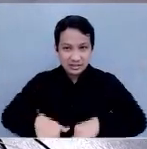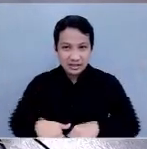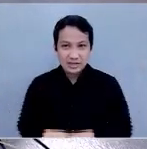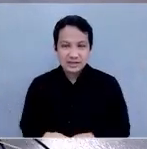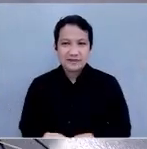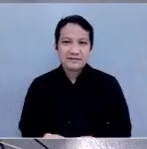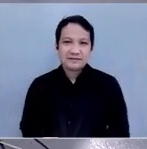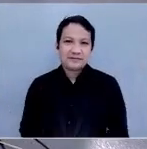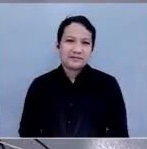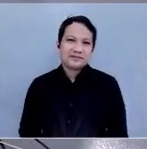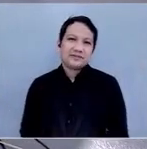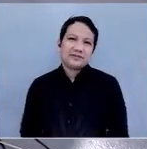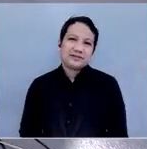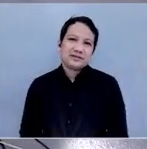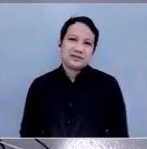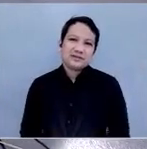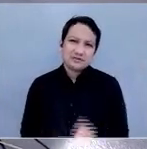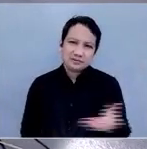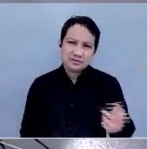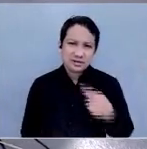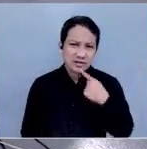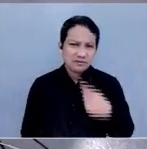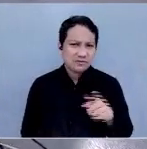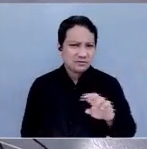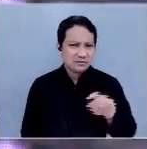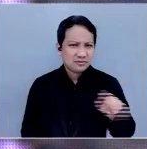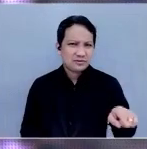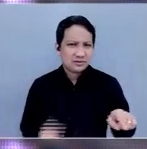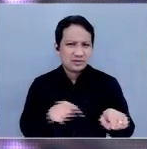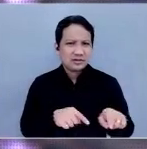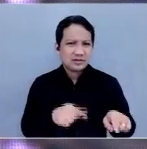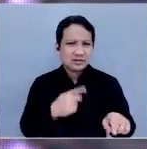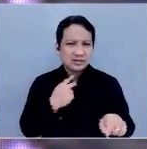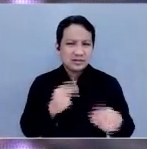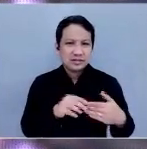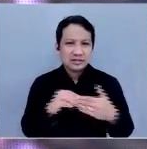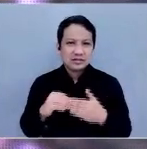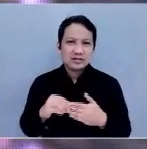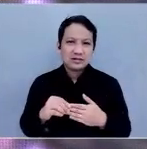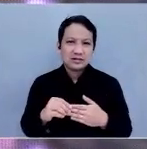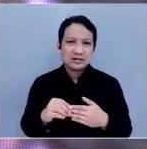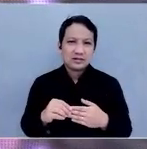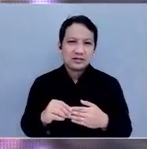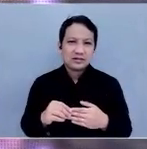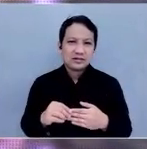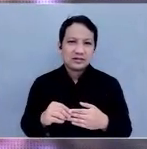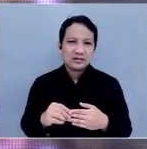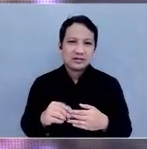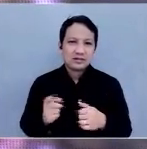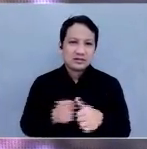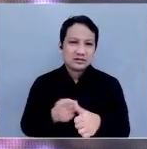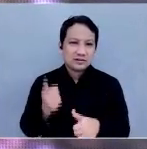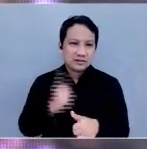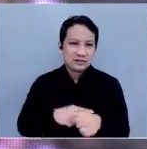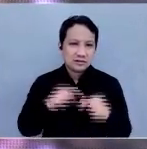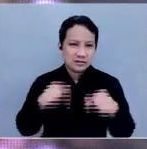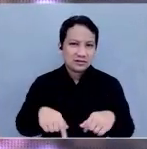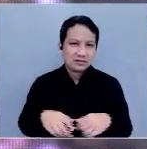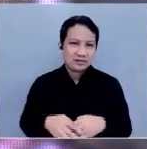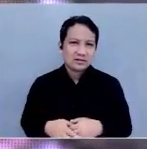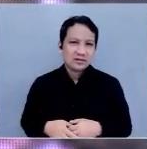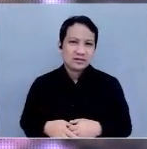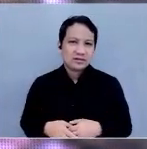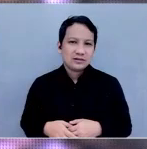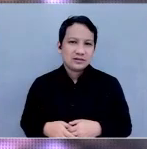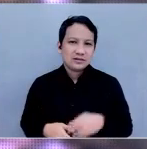moment. Pero ito daw, hindi talaga ikaw daw ang lead vocals ng Muni Muni. Yes. First time mo ito. Yes. Ito yung